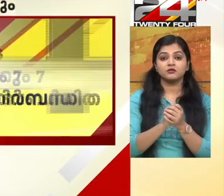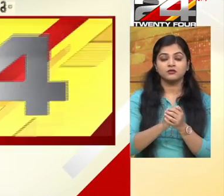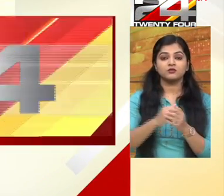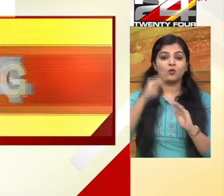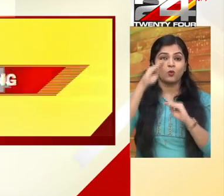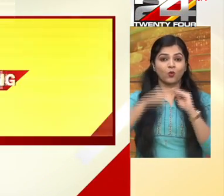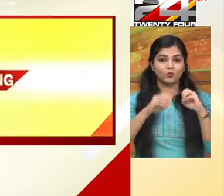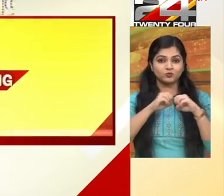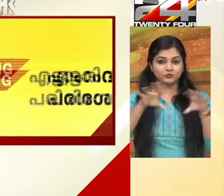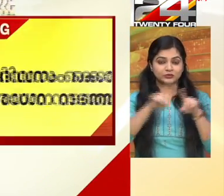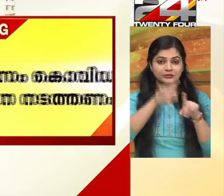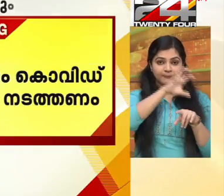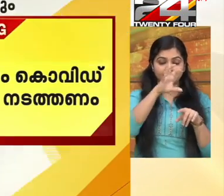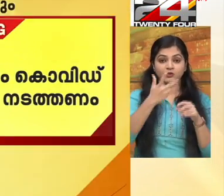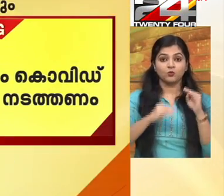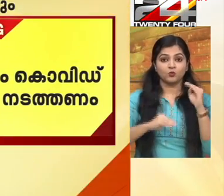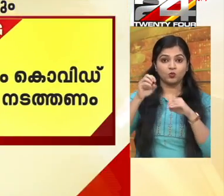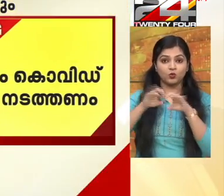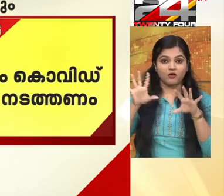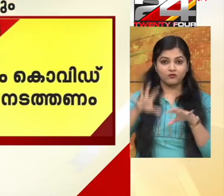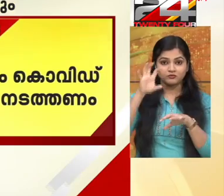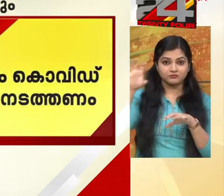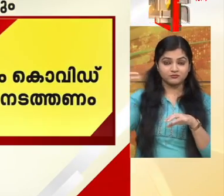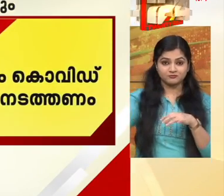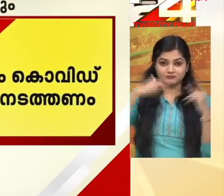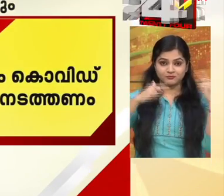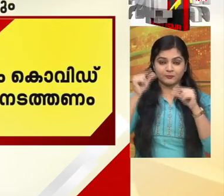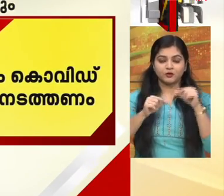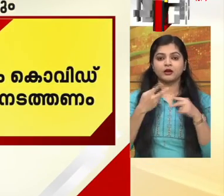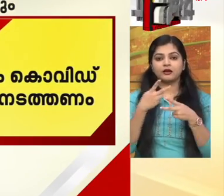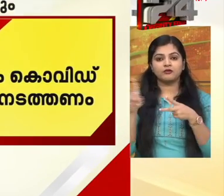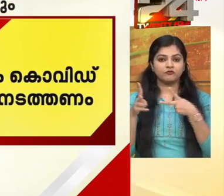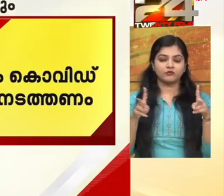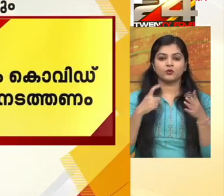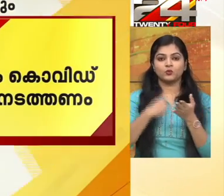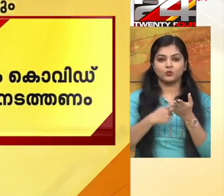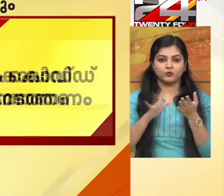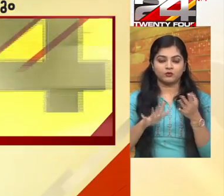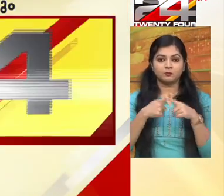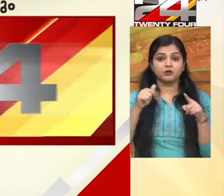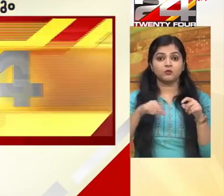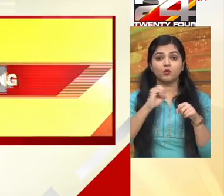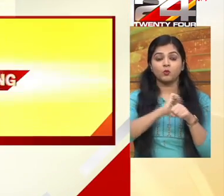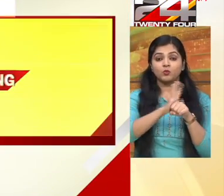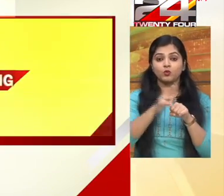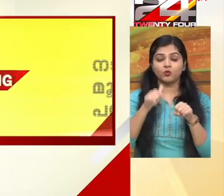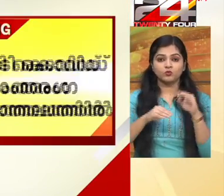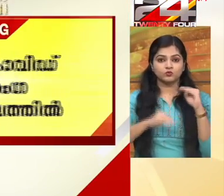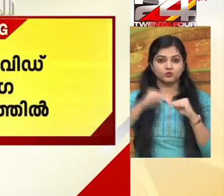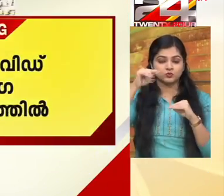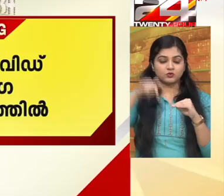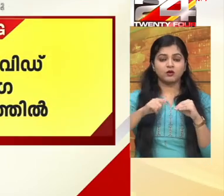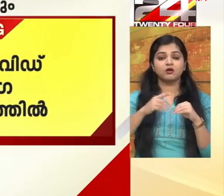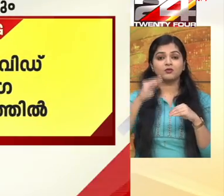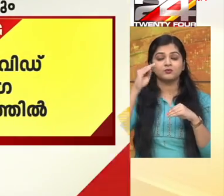റിസ്ക് രാജ്യങ്ങളിൽ നിന്ന് വരുന്നവർക്കും വെവ്വേറെ നിയന്ത്രണങ്ങളായിരുന്നു ഏർപ്പെടുത്തിയിരുന്നത്, അല്ലെങ്കിൽ നിരീക്ഷണ സംവിധാനങ്ങളായിരുന്നു ഏർപ്പെടുത്തിയിരുന്നത്. എന്നാൽ ഒമിക്രോൺ കേസുകൾ കൂടുതൽ റിപ്പോർട്ട് ചെയ്യുകയും ലോ റിസ്ക് രാജ്യങ്ങളിൽ